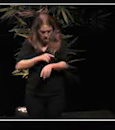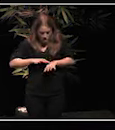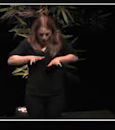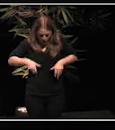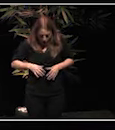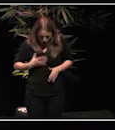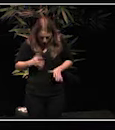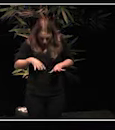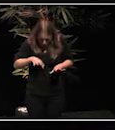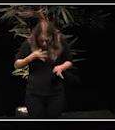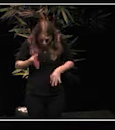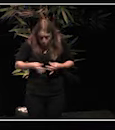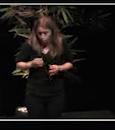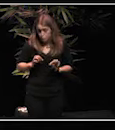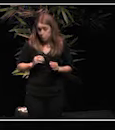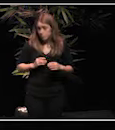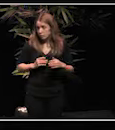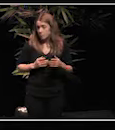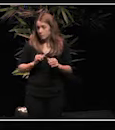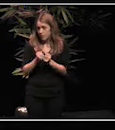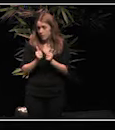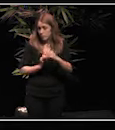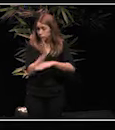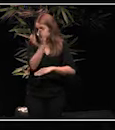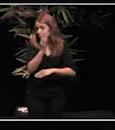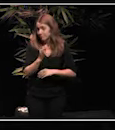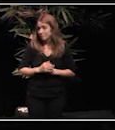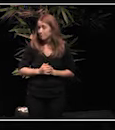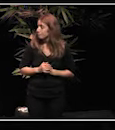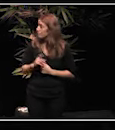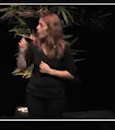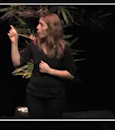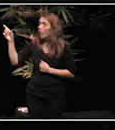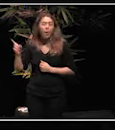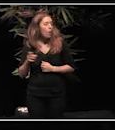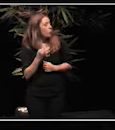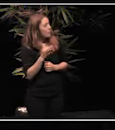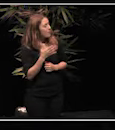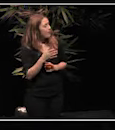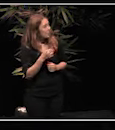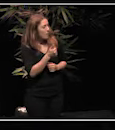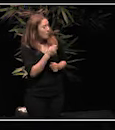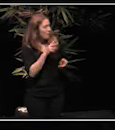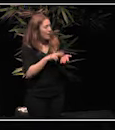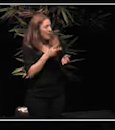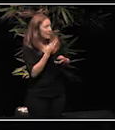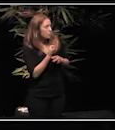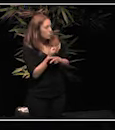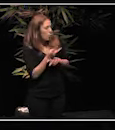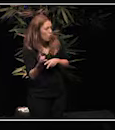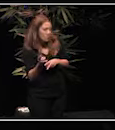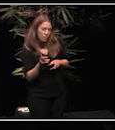C'est un nouveau défi que j'ai pu surmonter, quoi. En même temps, est-ce que tu seras d'accord pour dire qu'on ne se met pas vraiment en danger? On peut dire qu'on va